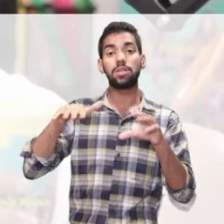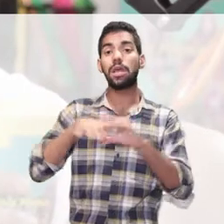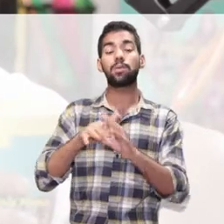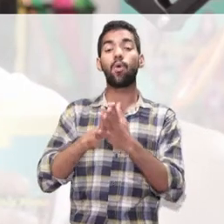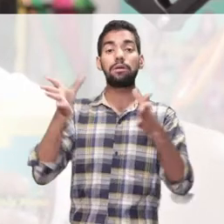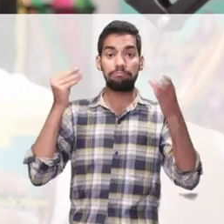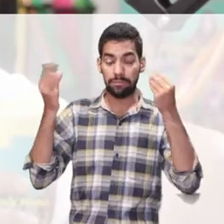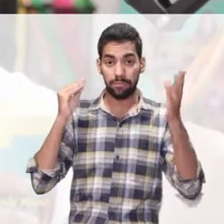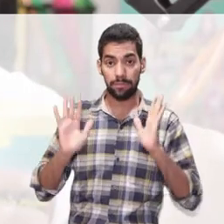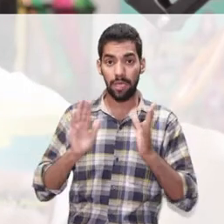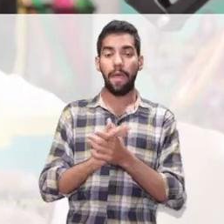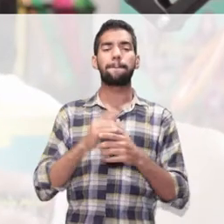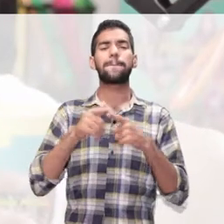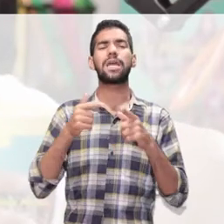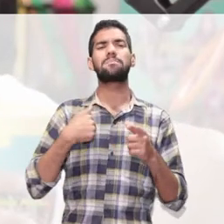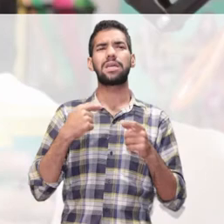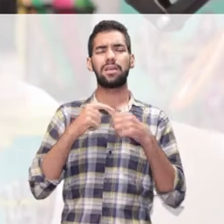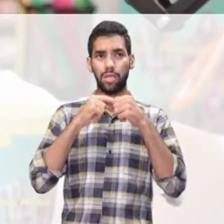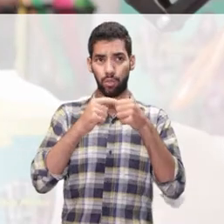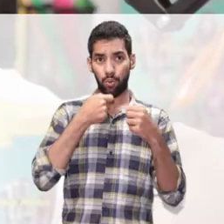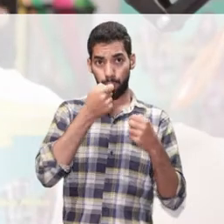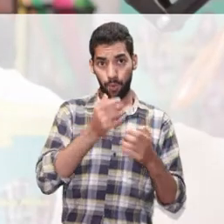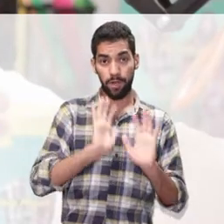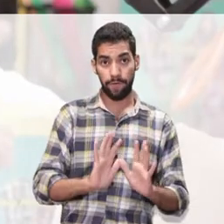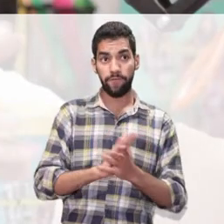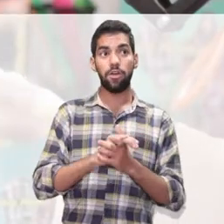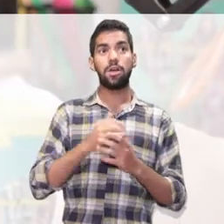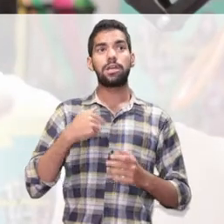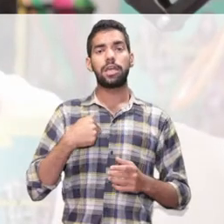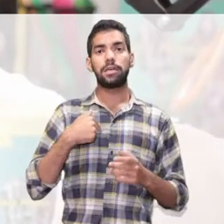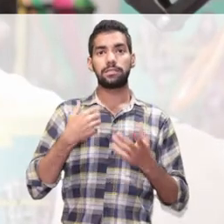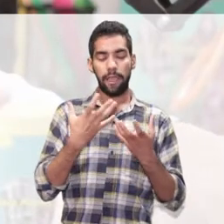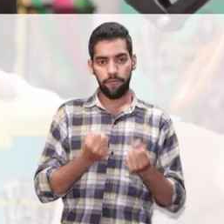क्वेश्चन इज द प्रेसिडेंट